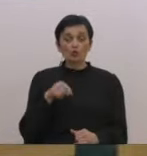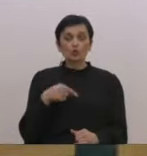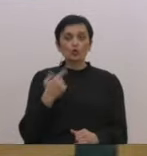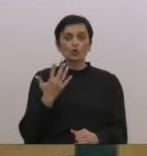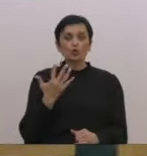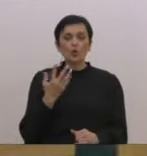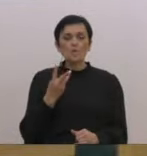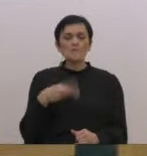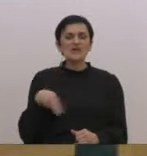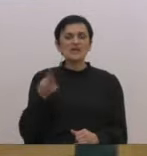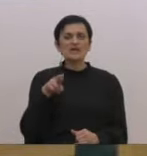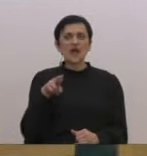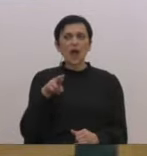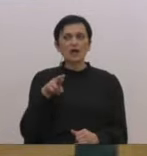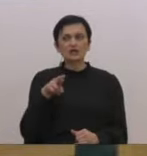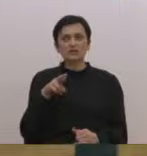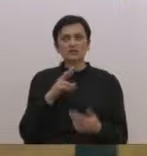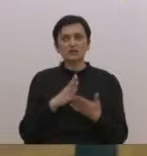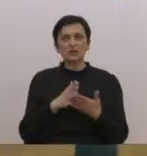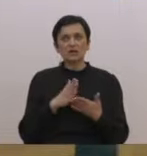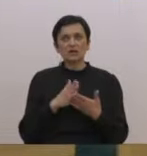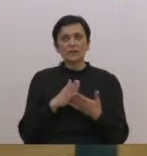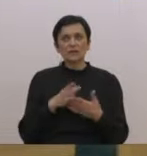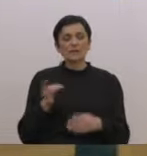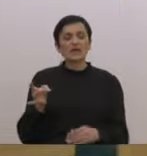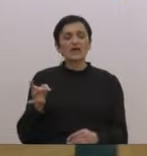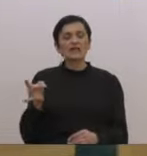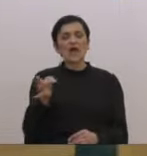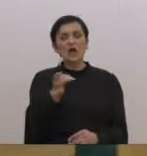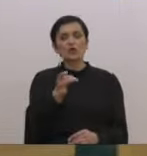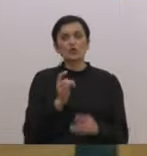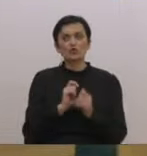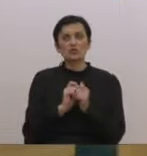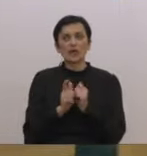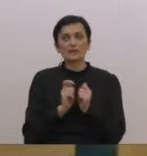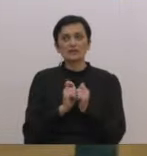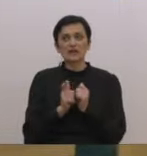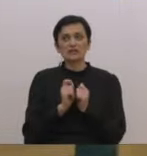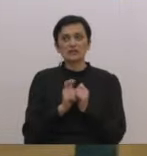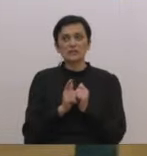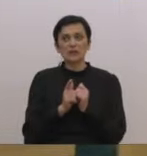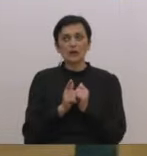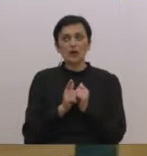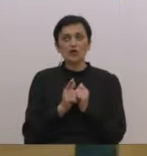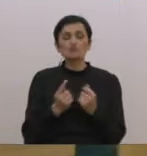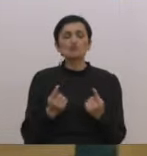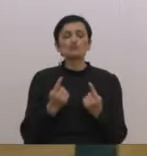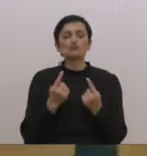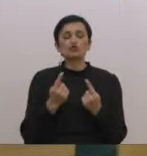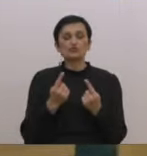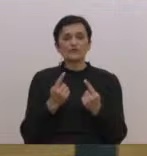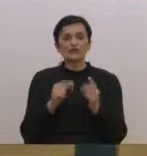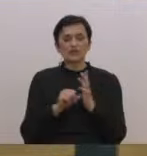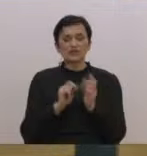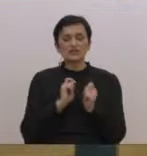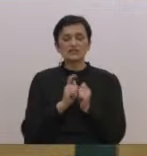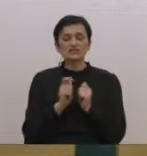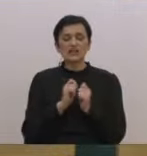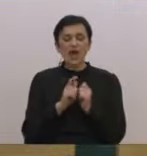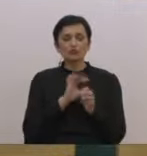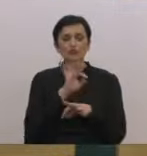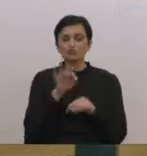4.5 მილიარდი გახლავთ რეგიონების დაფინანსება. მსხვილი საინვესტიციო პროექტების